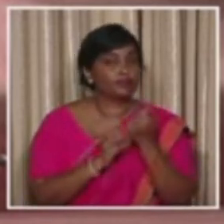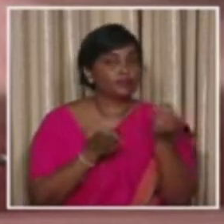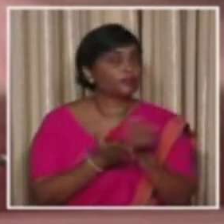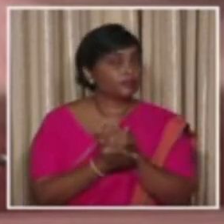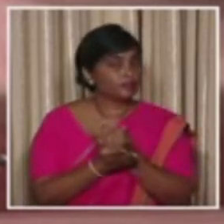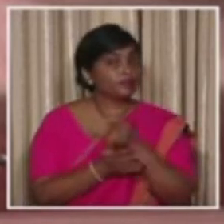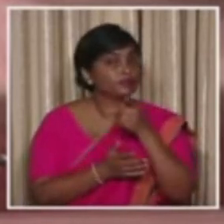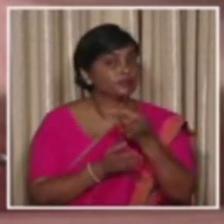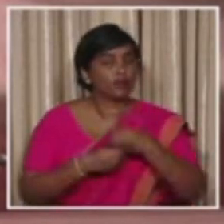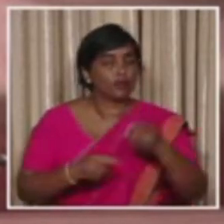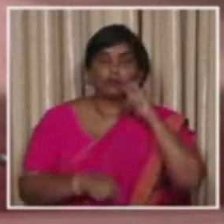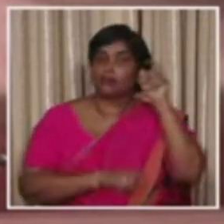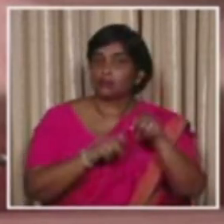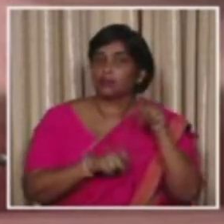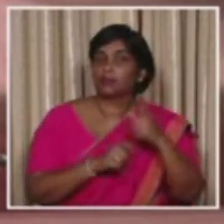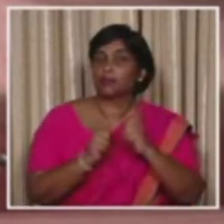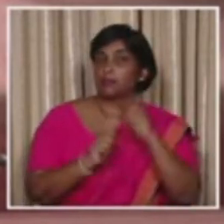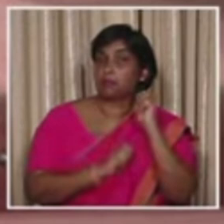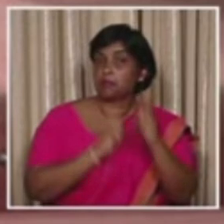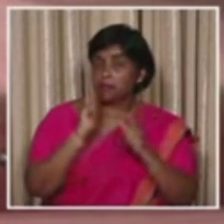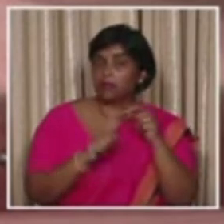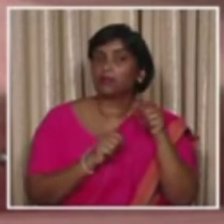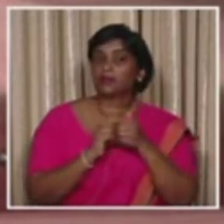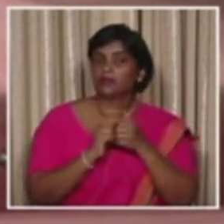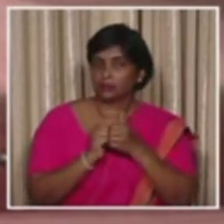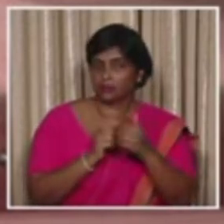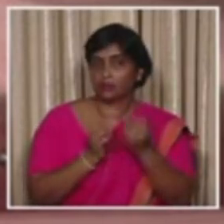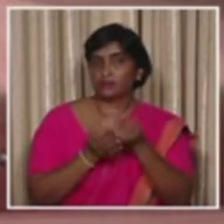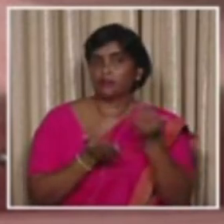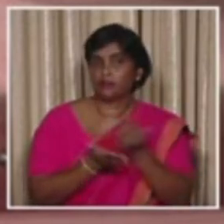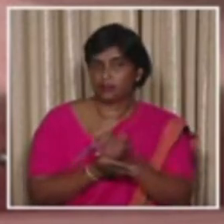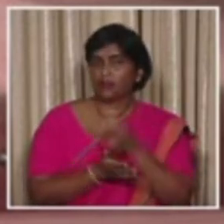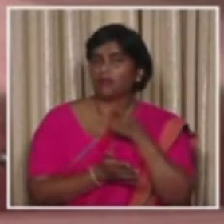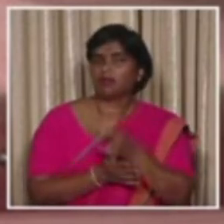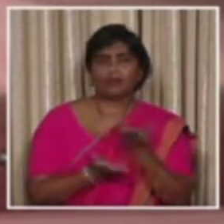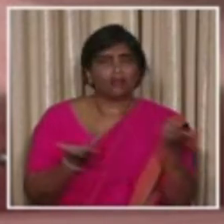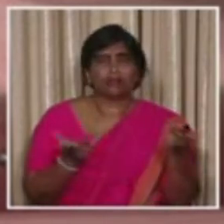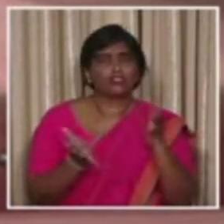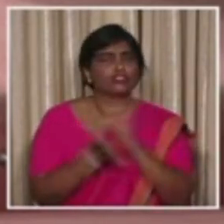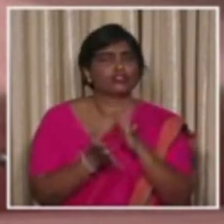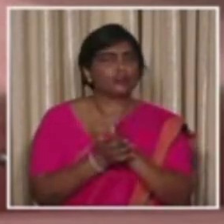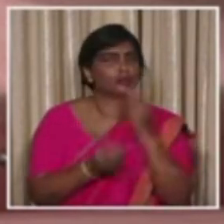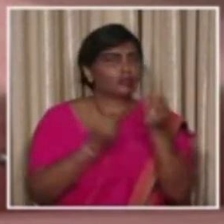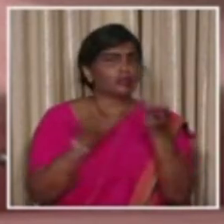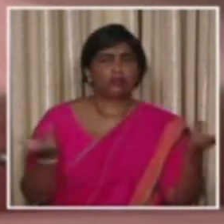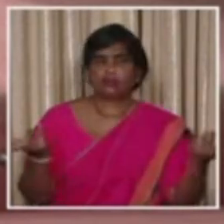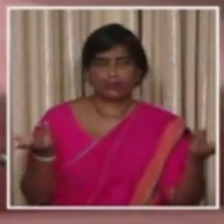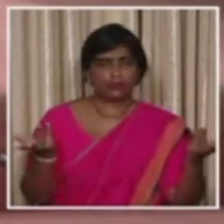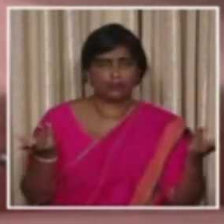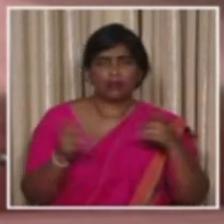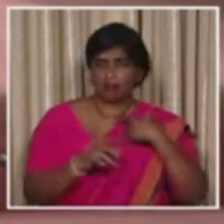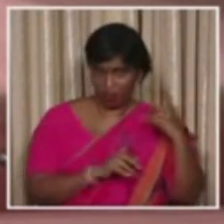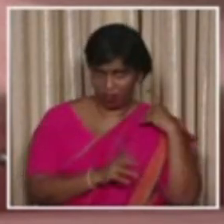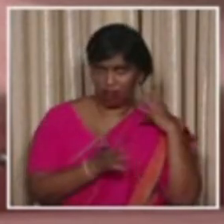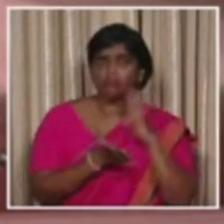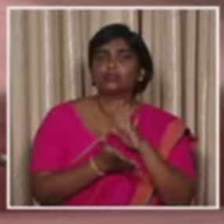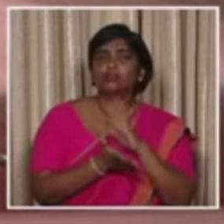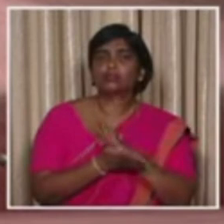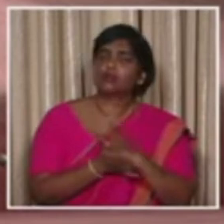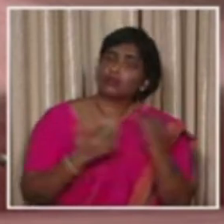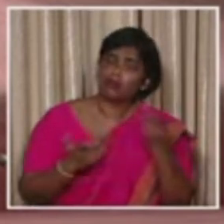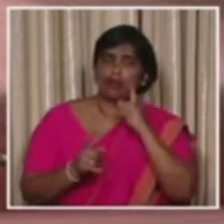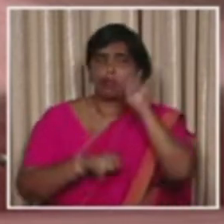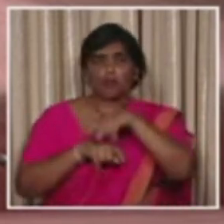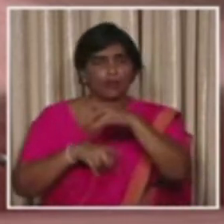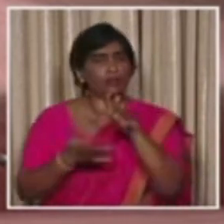நஷ்ட ஈடாக வழங்குகின்றது. இது யாரையோ திருப்திப்படுத்துவதற்காக, இராணுவத்தினரையோ அல்லது ஏனையோரையோ திருப்திப்படுத்துவதற்காக இந்த நிதி ஒதுக்கீடு